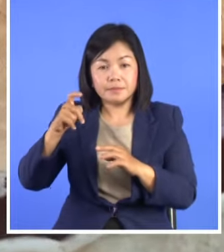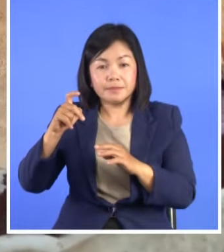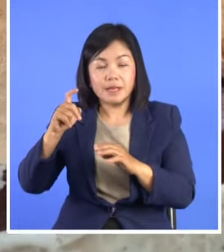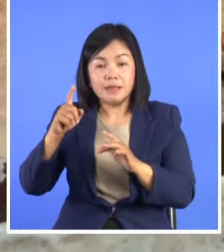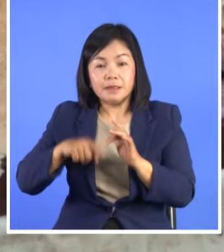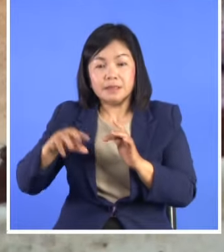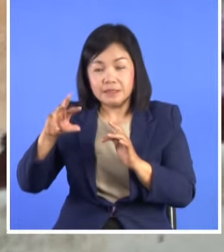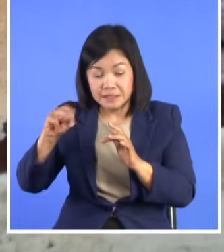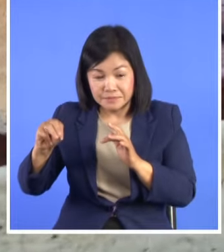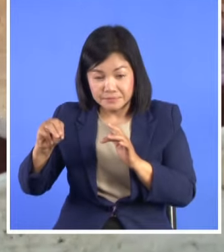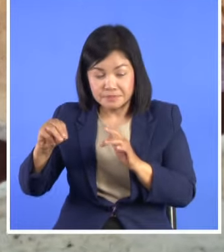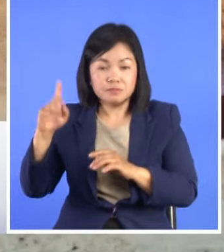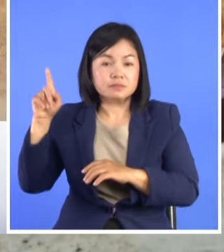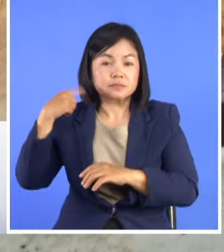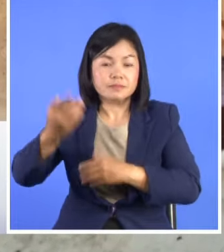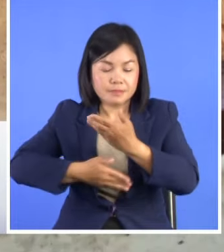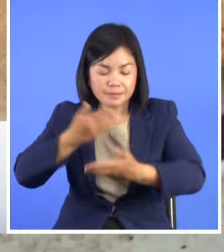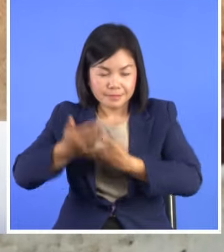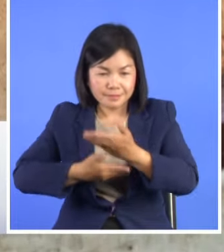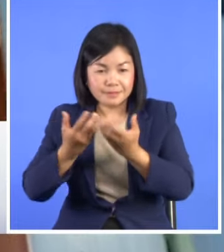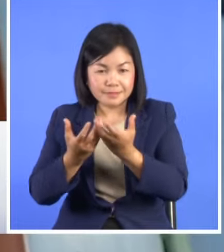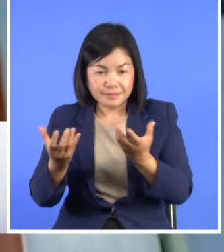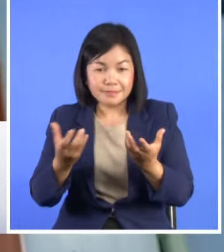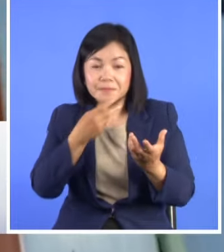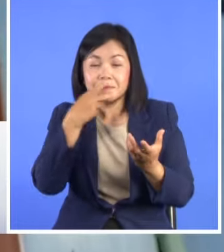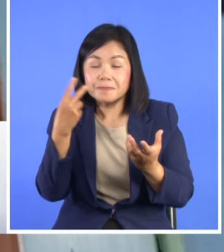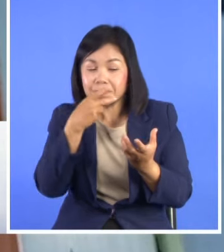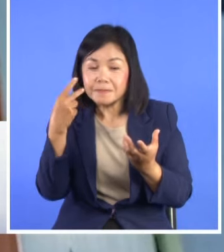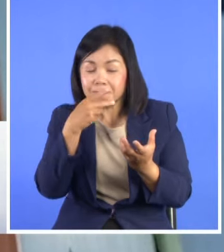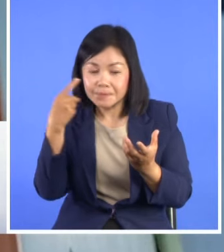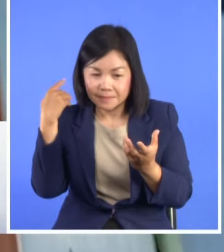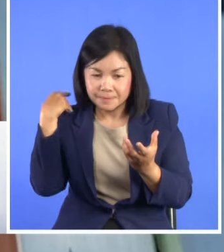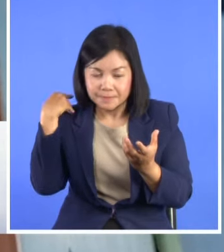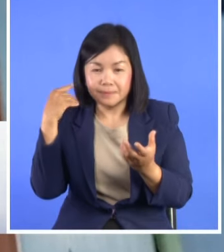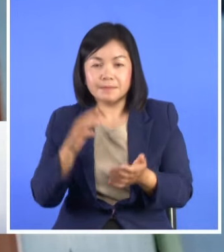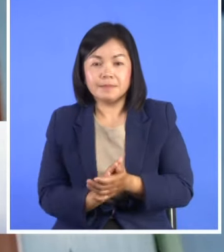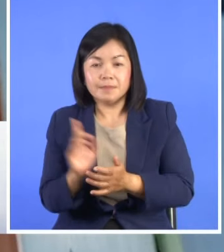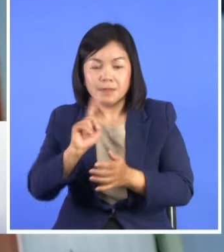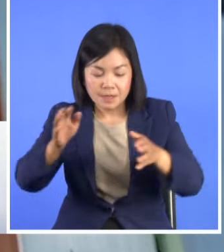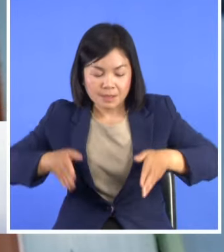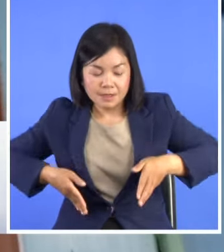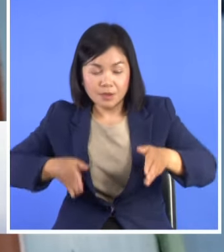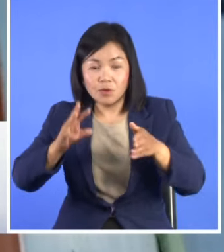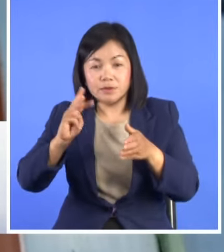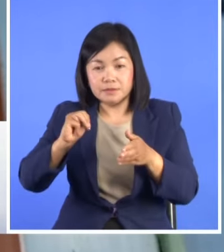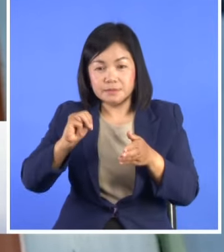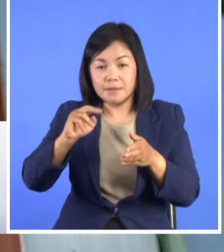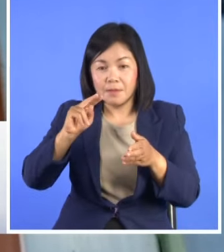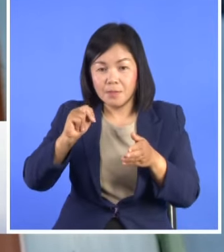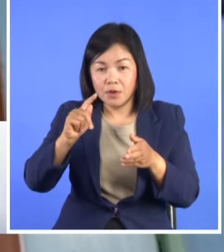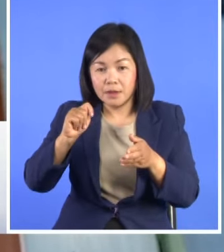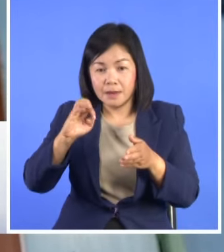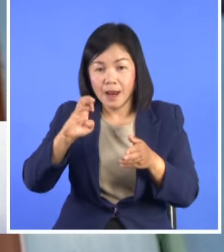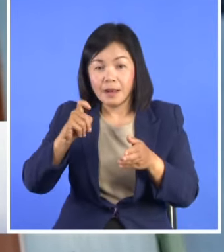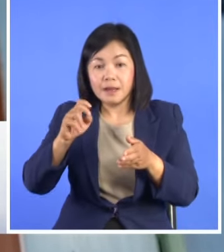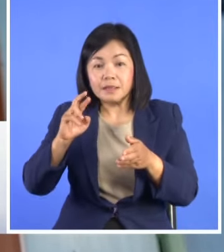อยู่ที ่ชื่อร้านใช่ไหม ใช่ชื่อร้าน ชื่อร้านน่ากินมาก อยู่ที่ถนนมนตรีสุริยวงศ์ซอย6เขตเทศบาลเมืองตำบลหน้าเมื